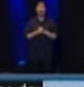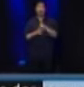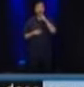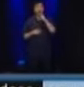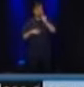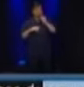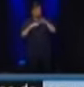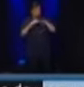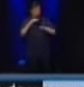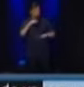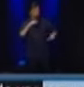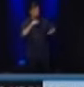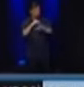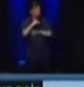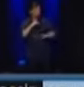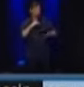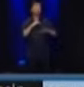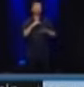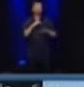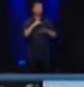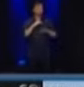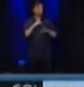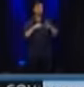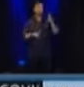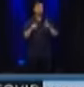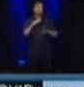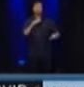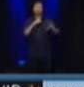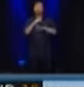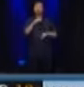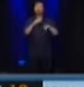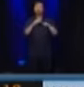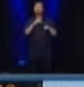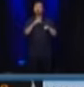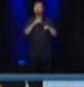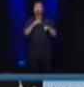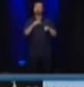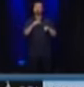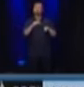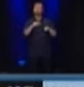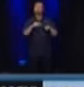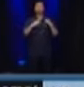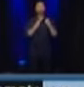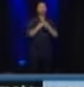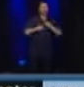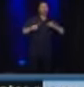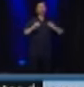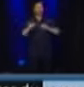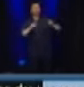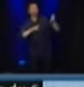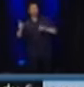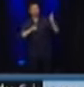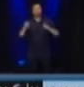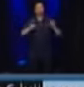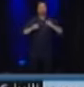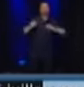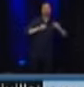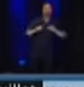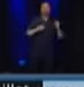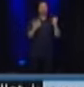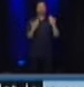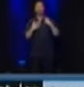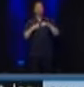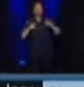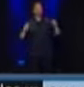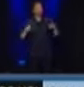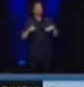Les moins de 40 ans, bien, veut pas, sont des personnes quand même qui sont très actives, donc